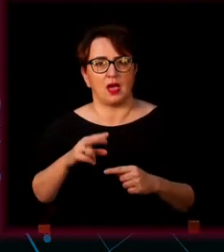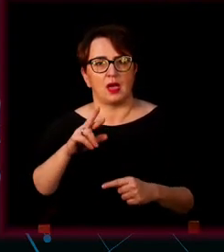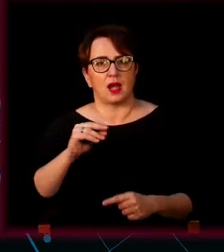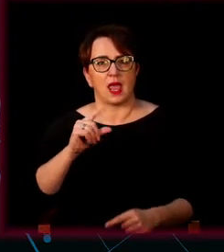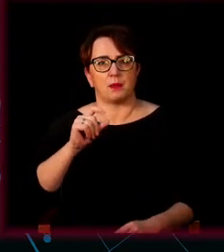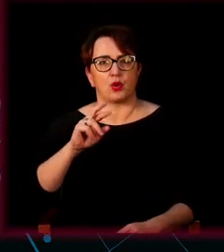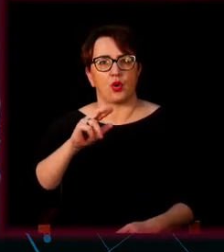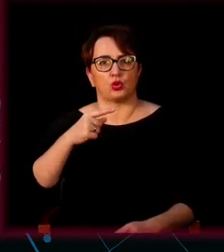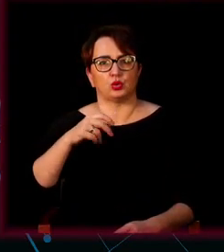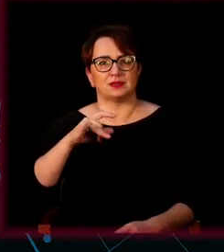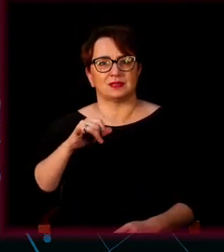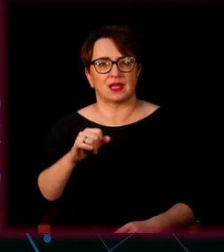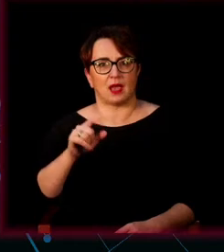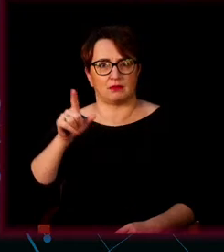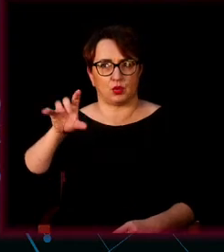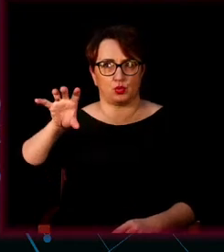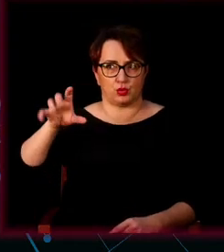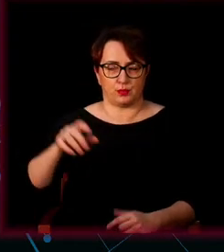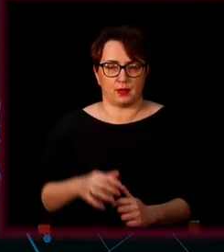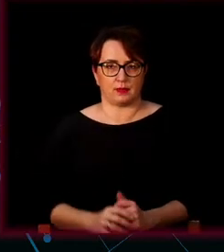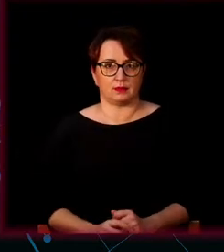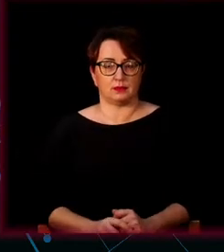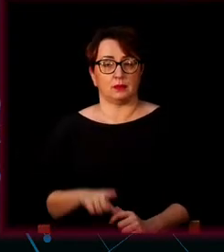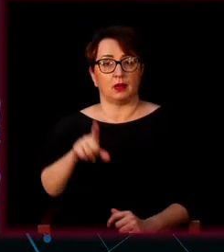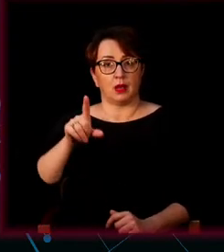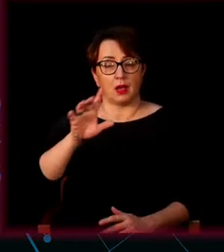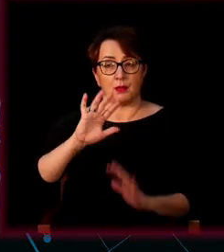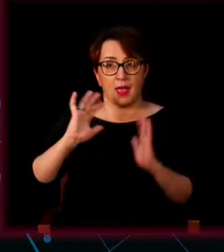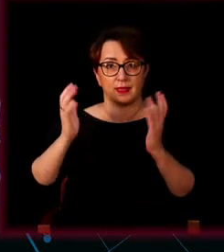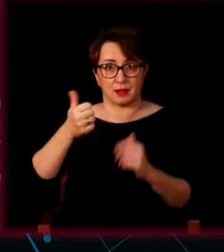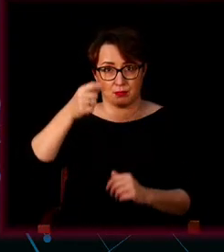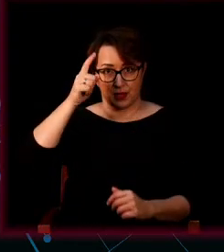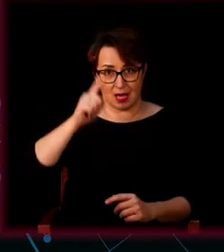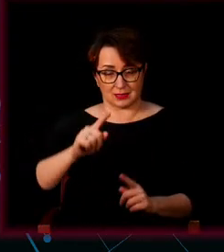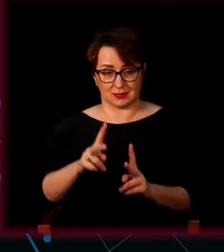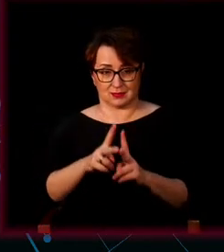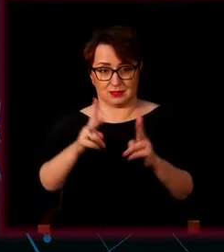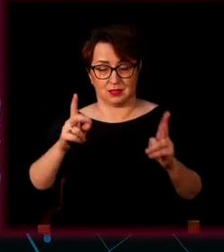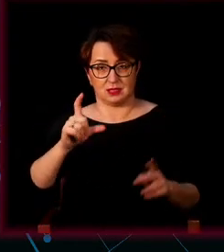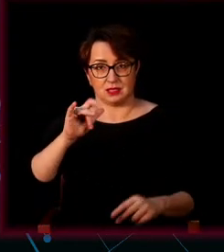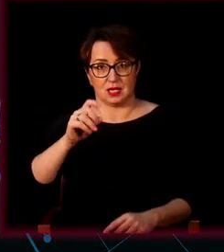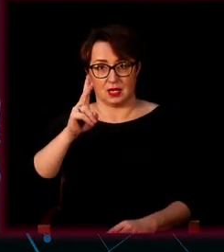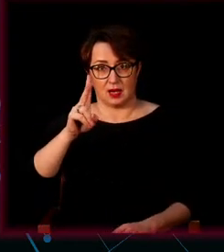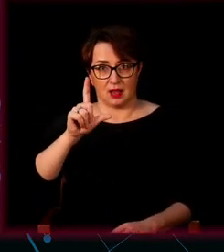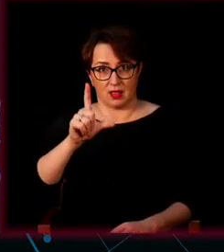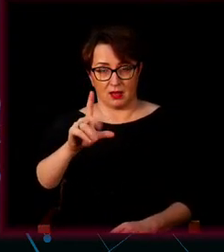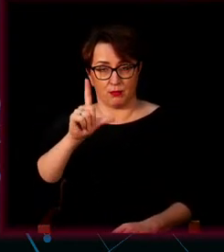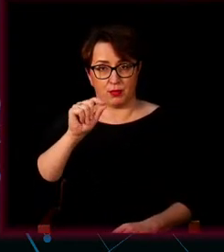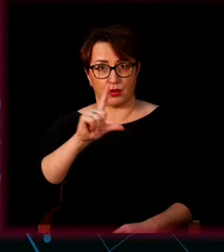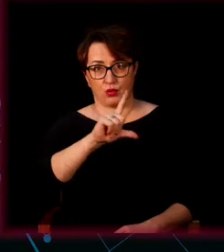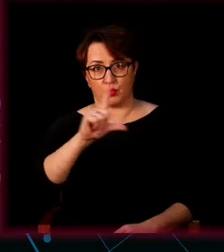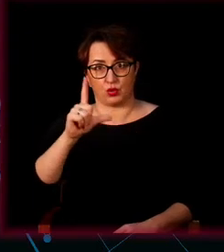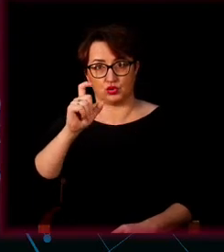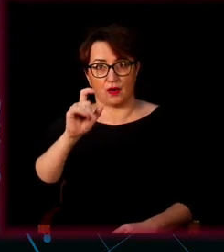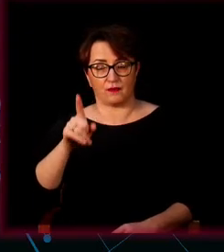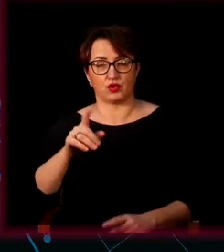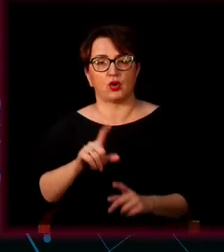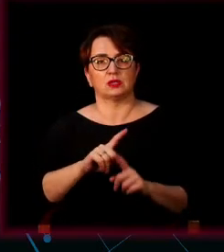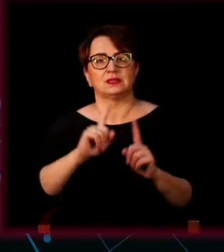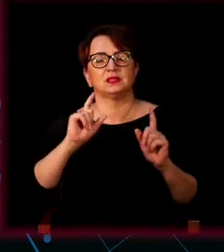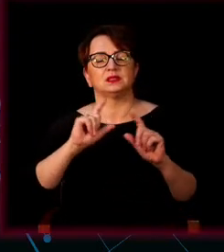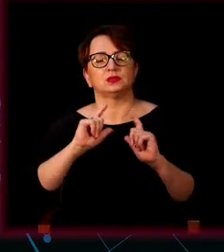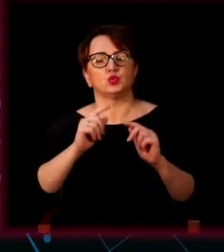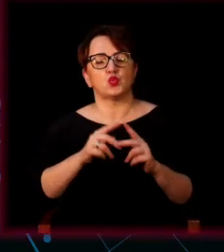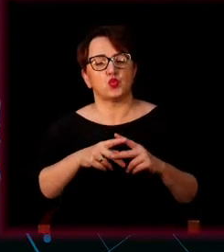Getańczyków. I tu na planecie Getę miesięczny cykl płciowy każdego mieszkańca składa się z długiego okresu